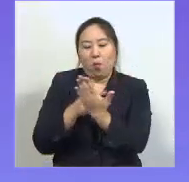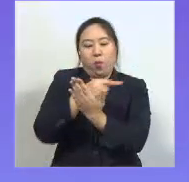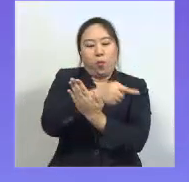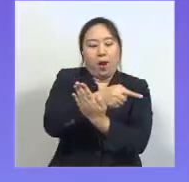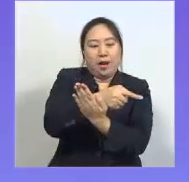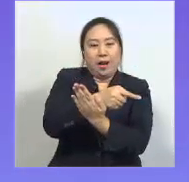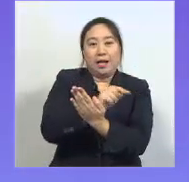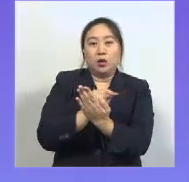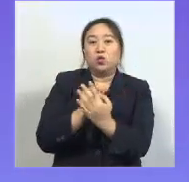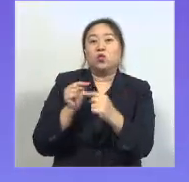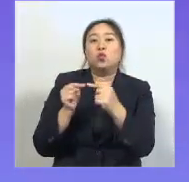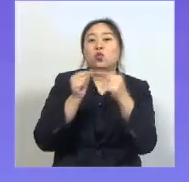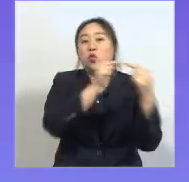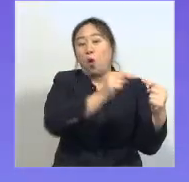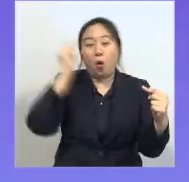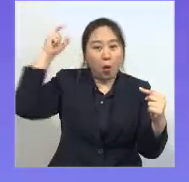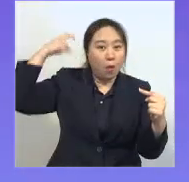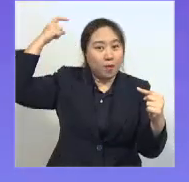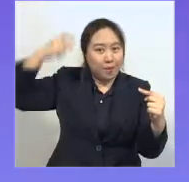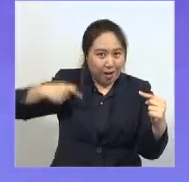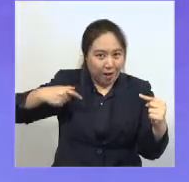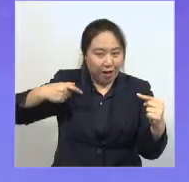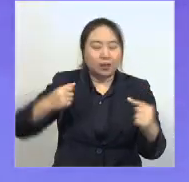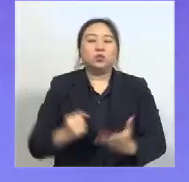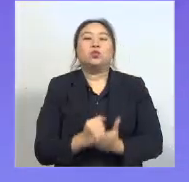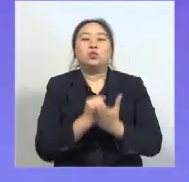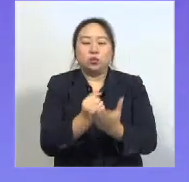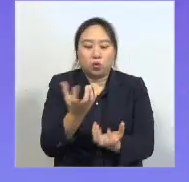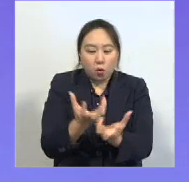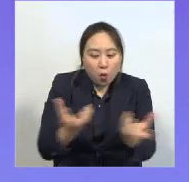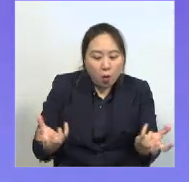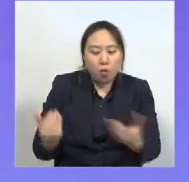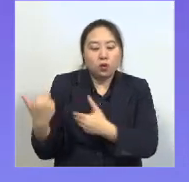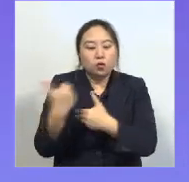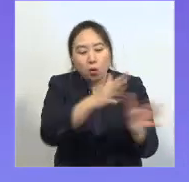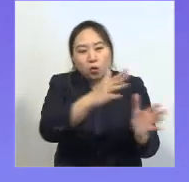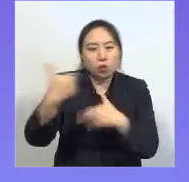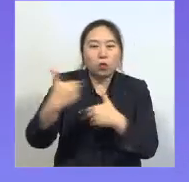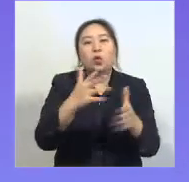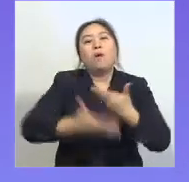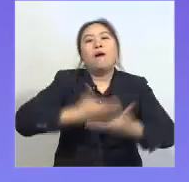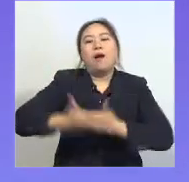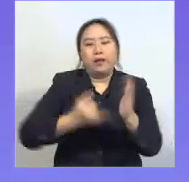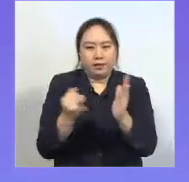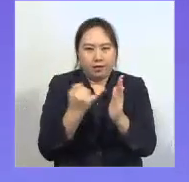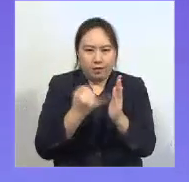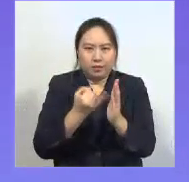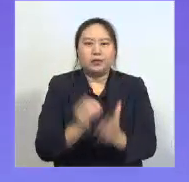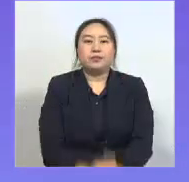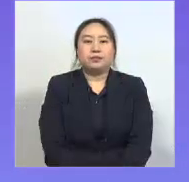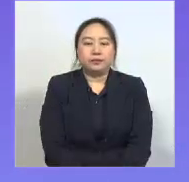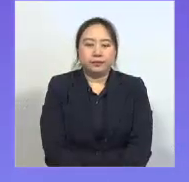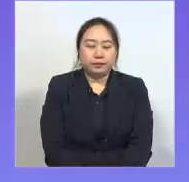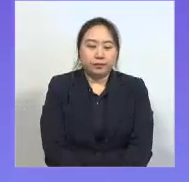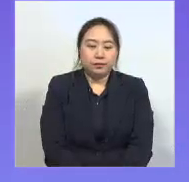คตะวันตกแล้วก็จะต่อเนื่องไปถึงประเทศเพื่อนบ้านช่วยให้ขนส่งสินค้าจะค้าขายอะไรมันก็น่าจะสะดวกสบายขึ้นด้วย ใช่ค่ะ